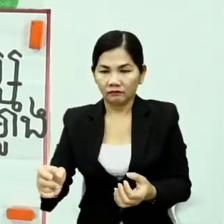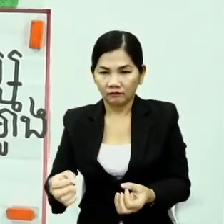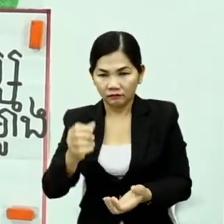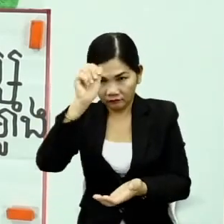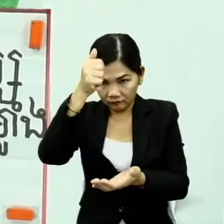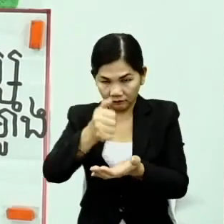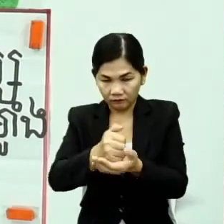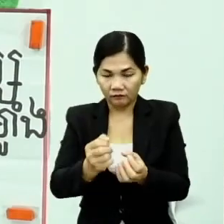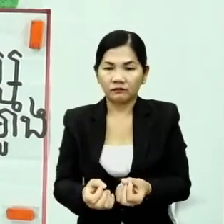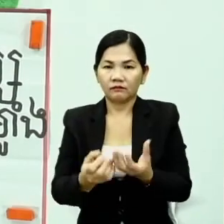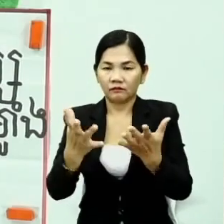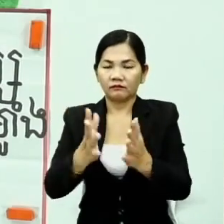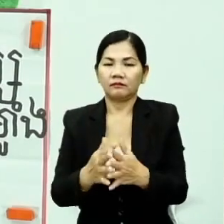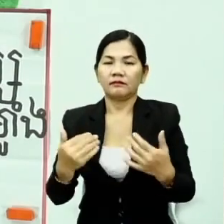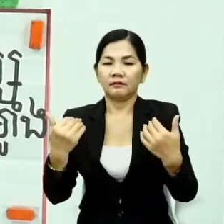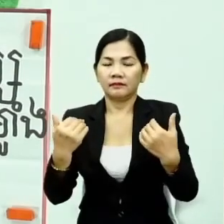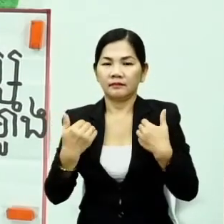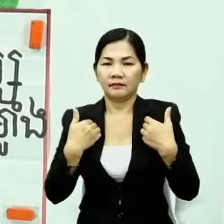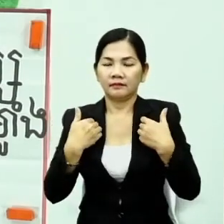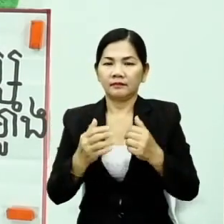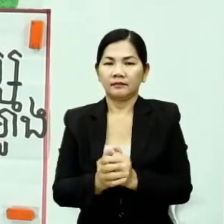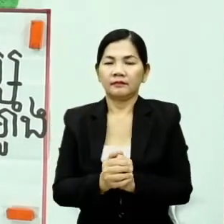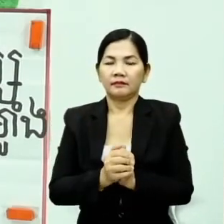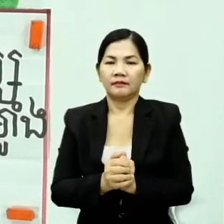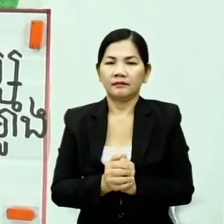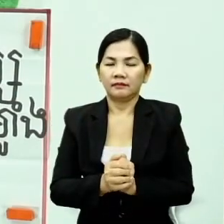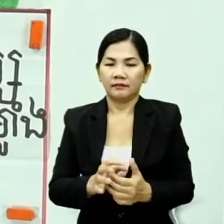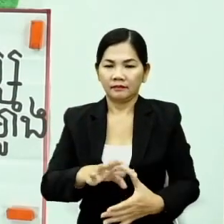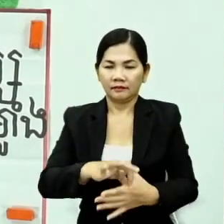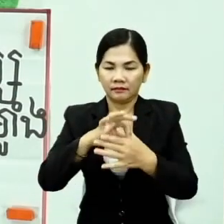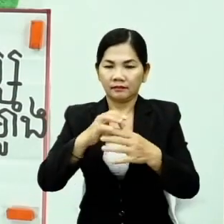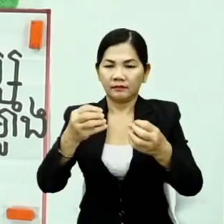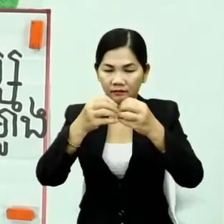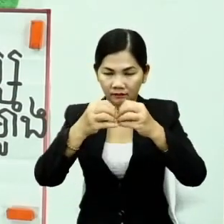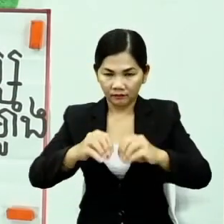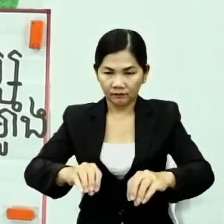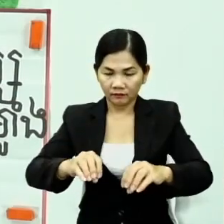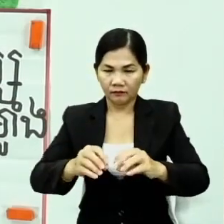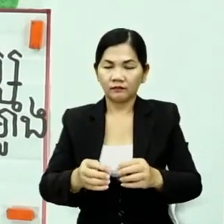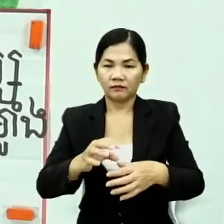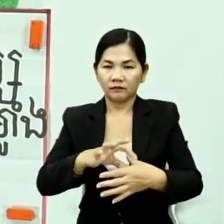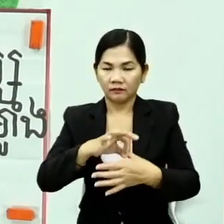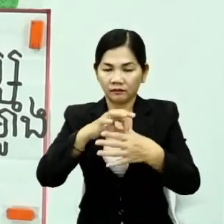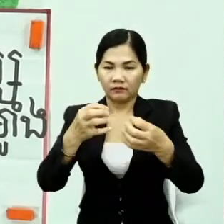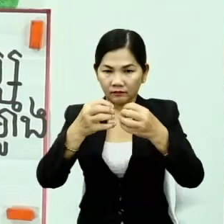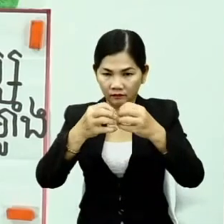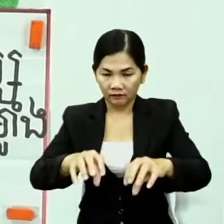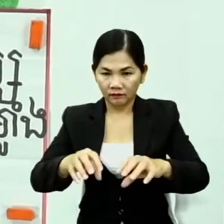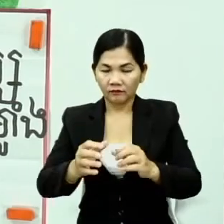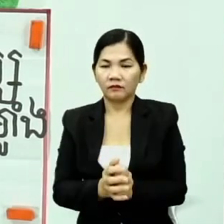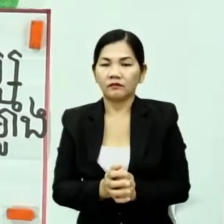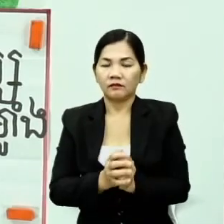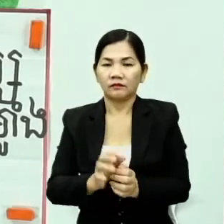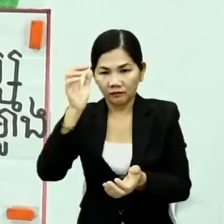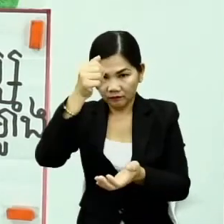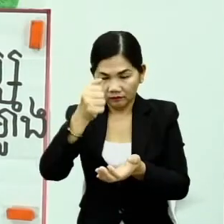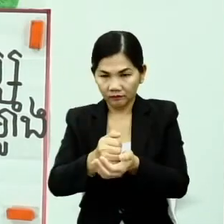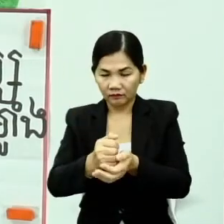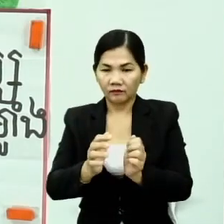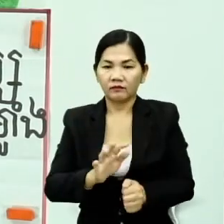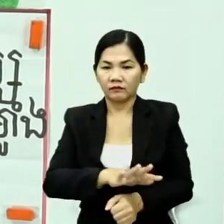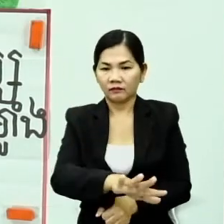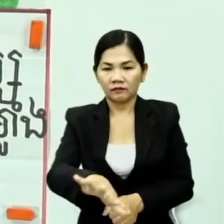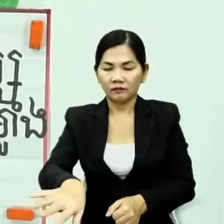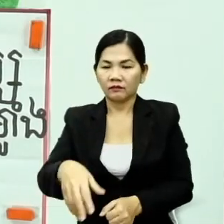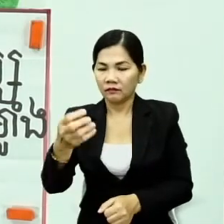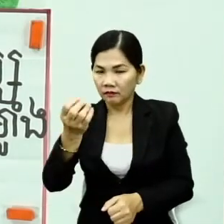anh chẳng ở bà giáo để sát bắt đo lại mà nụ dưỡng cứ miên đôi chìa sát sụt anh chẳng sát sụt nế chà cứ bắt đo bà giáo cứ sầm